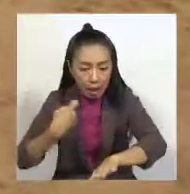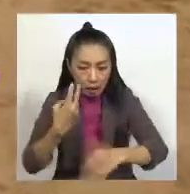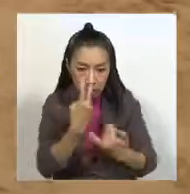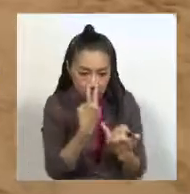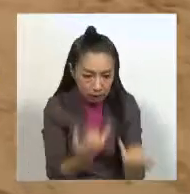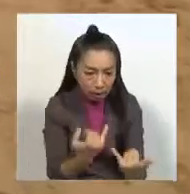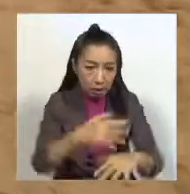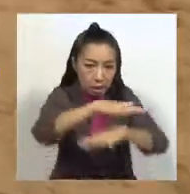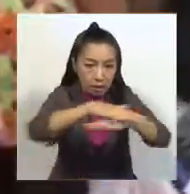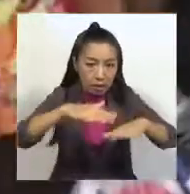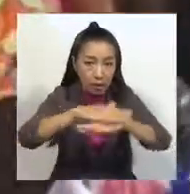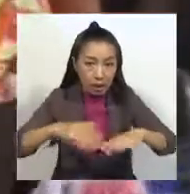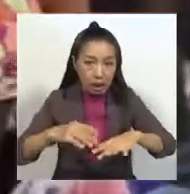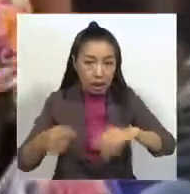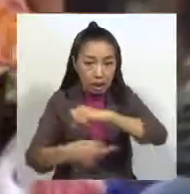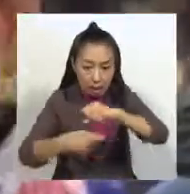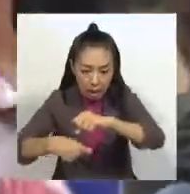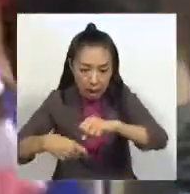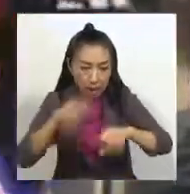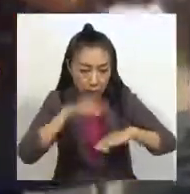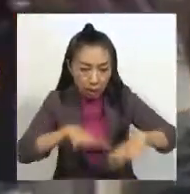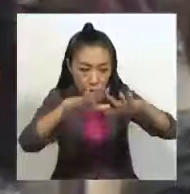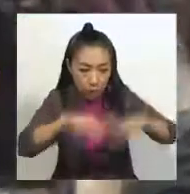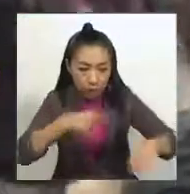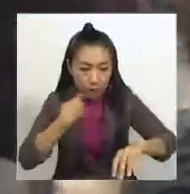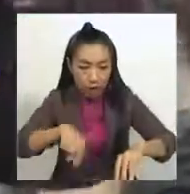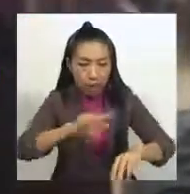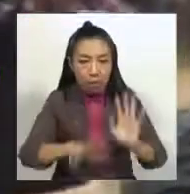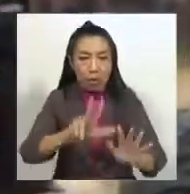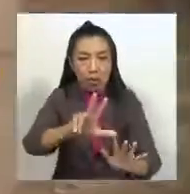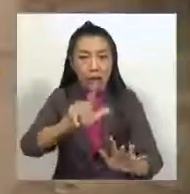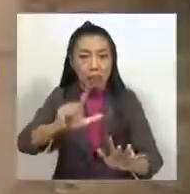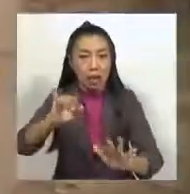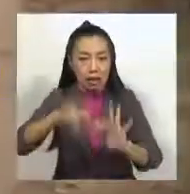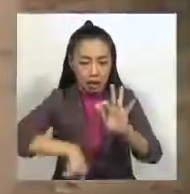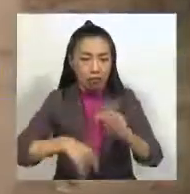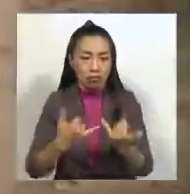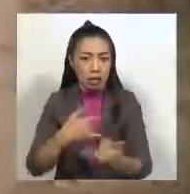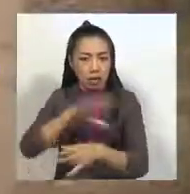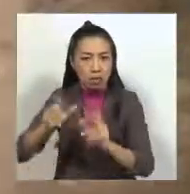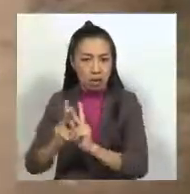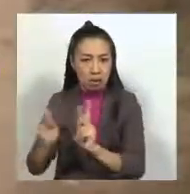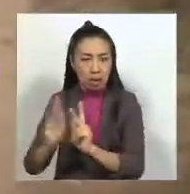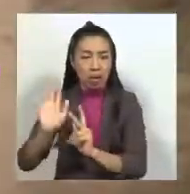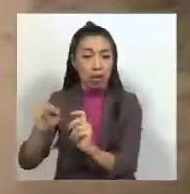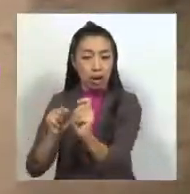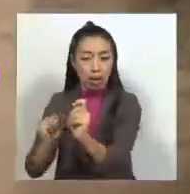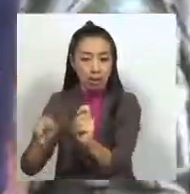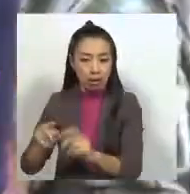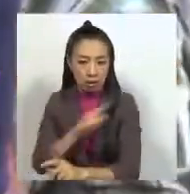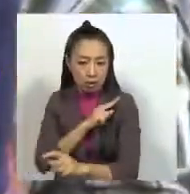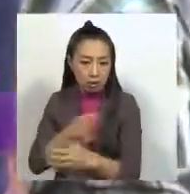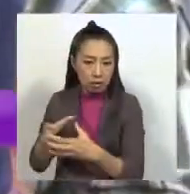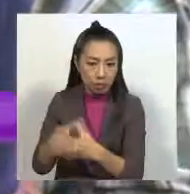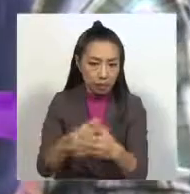ที่นาไปแล้ว3ล้านไร่แล้วก็ย้ำนะคะว่าไม่ให้เกิดการเลือกปฏิบัติโดยมีคณะกรรมการระดับอำเภอเข้าไปสำรว